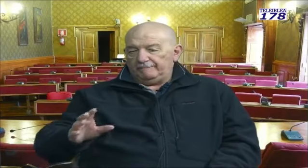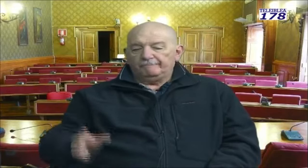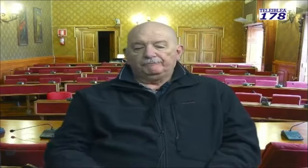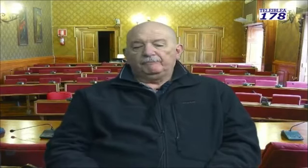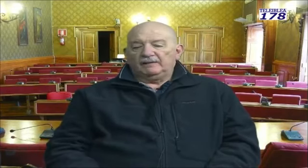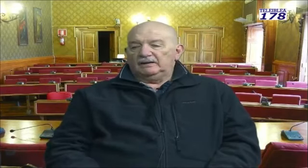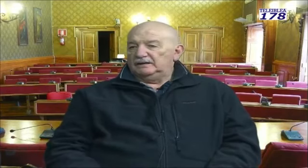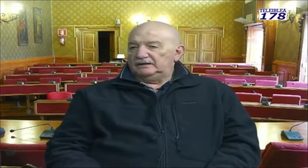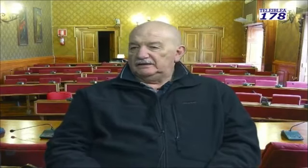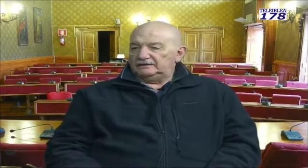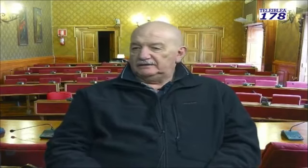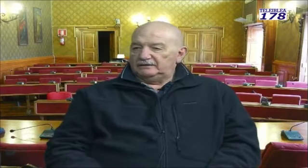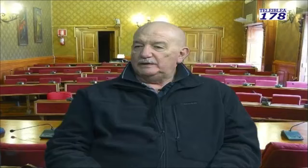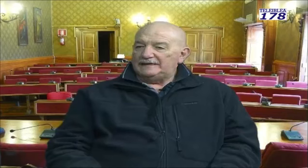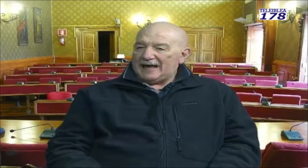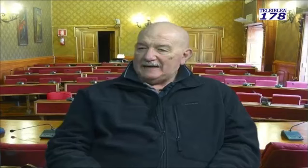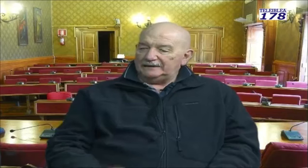potrebbe